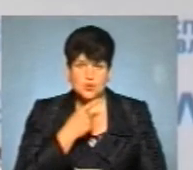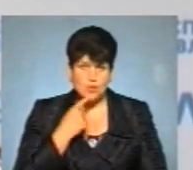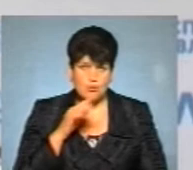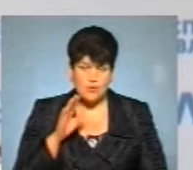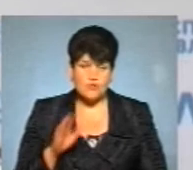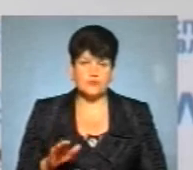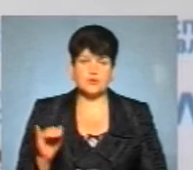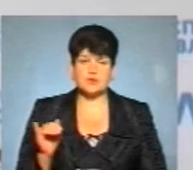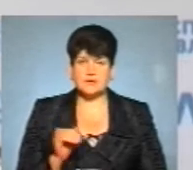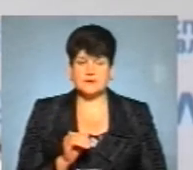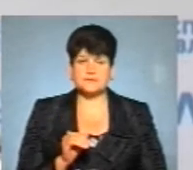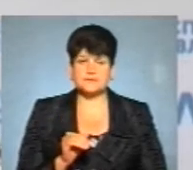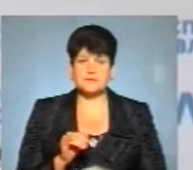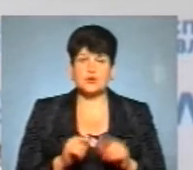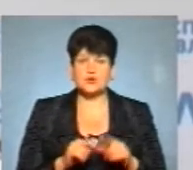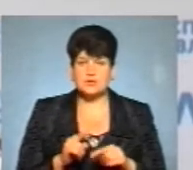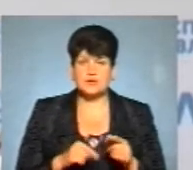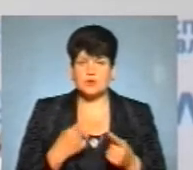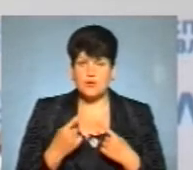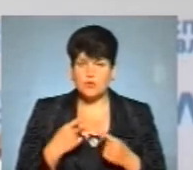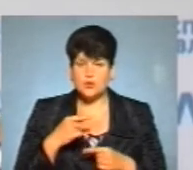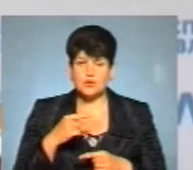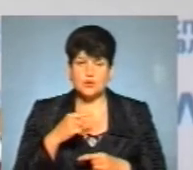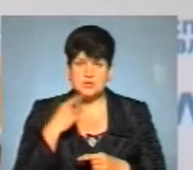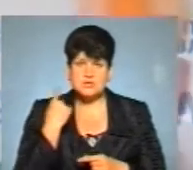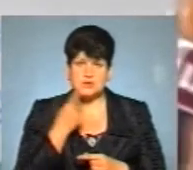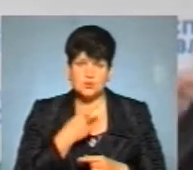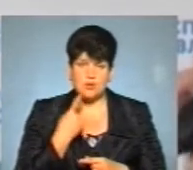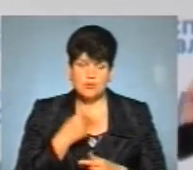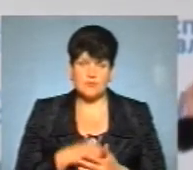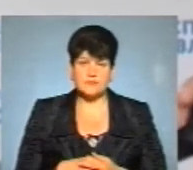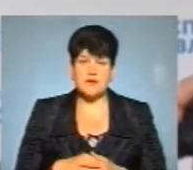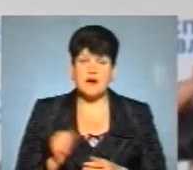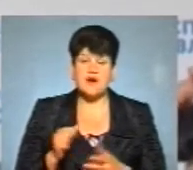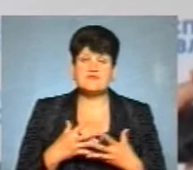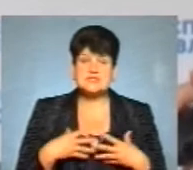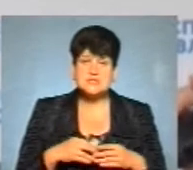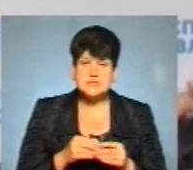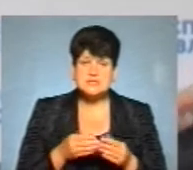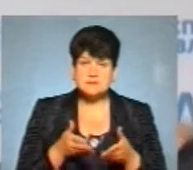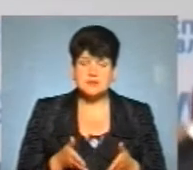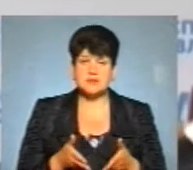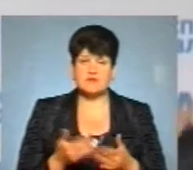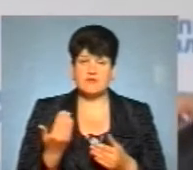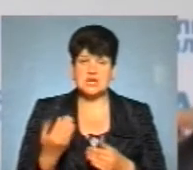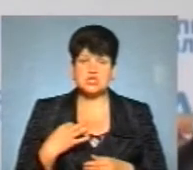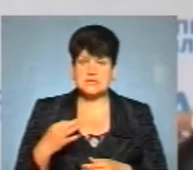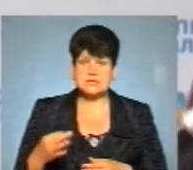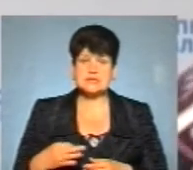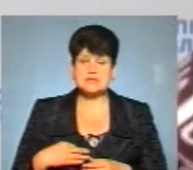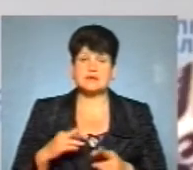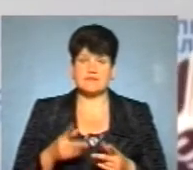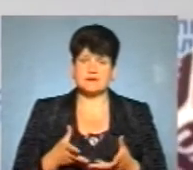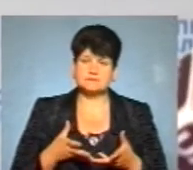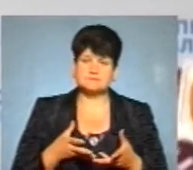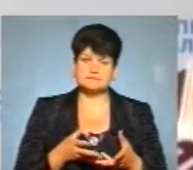і з родиною я говорю російською мовою, так. А в сім'ї, власне, ваш син, як ви